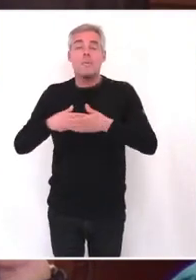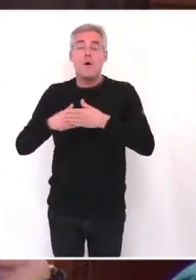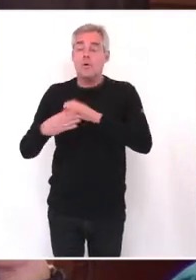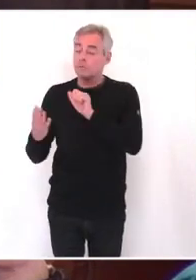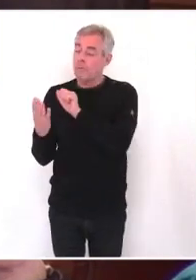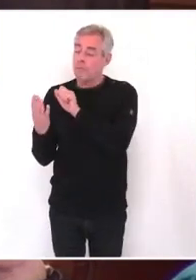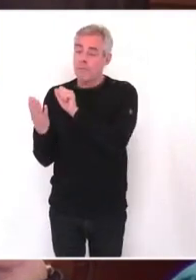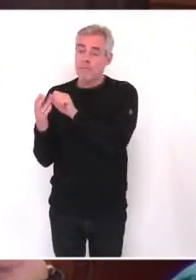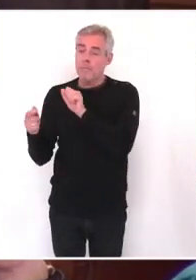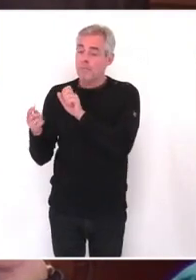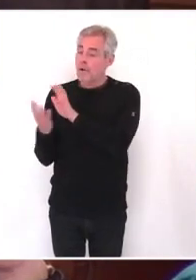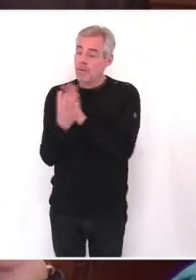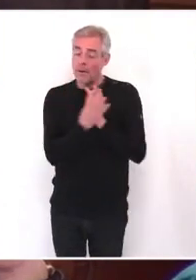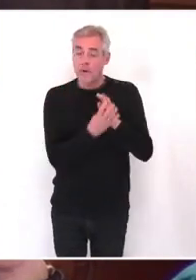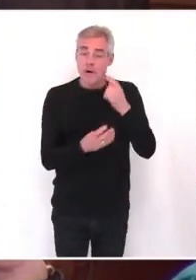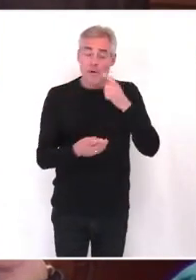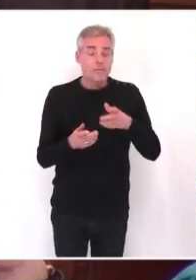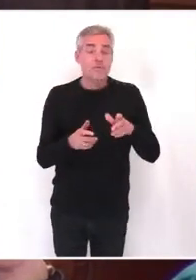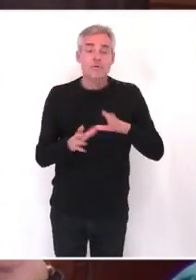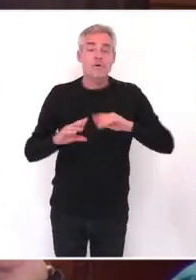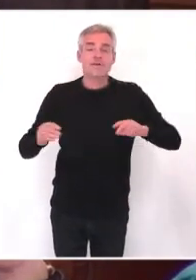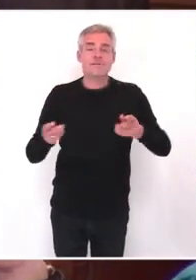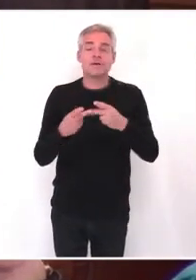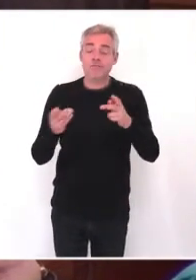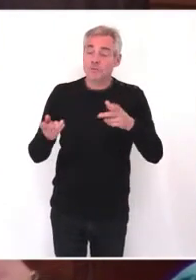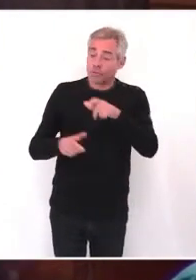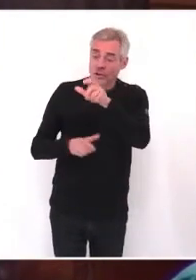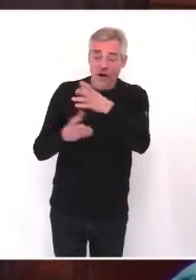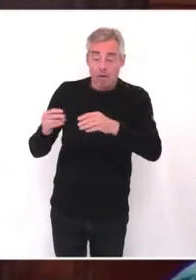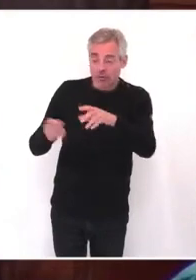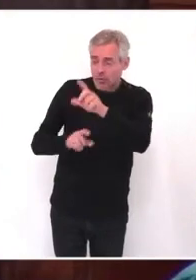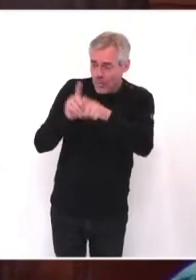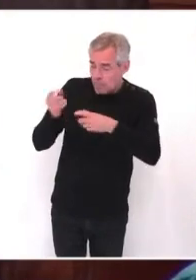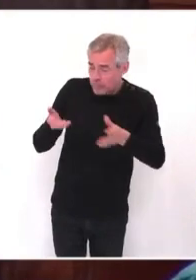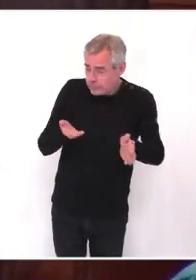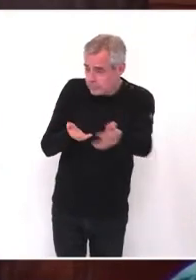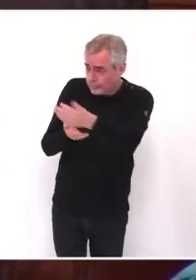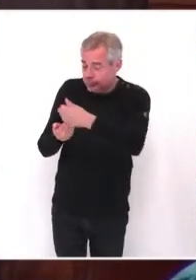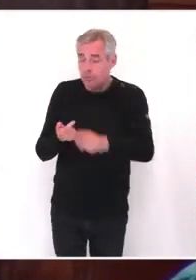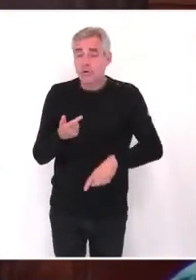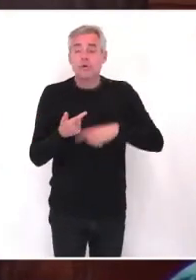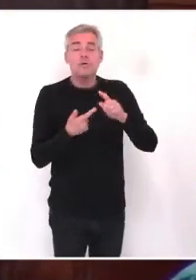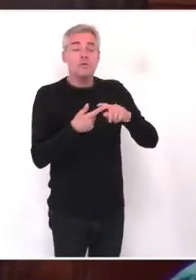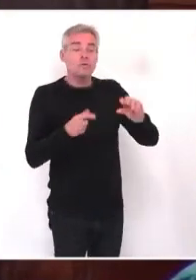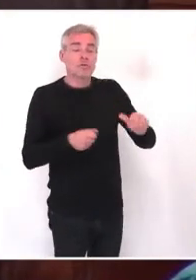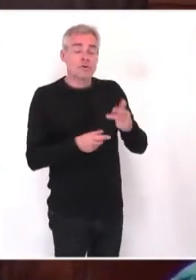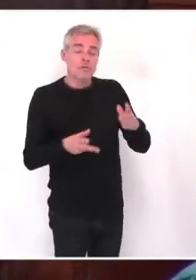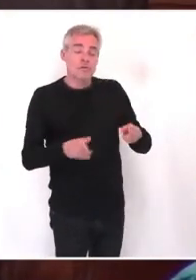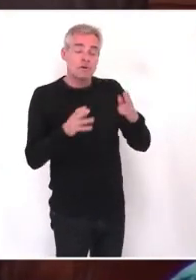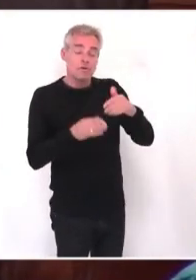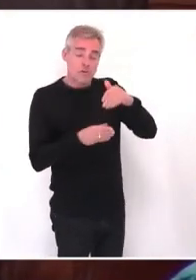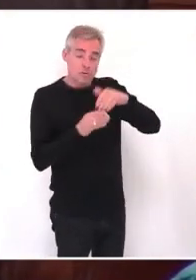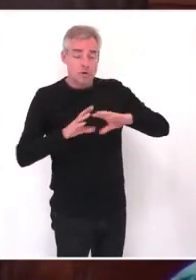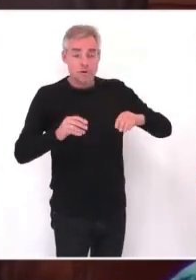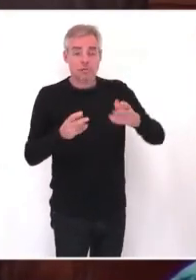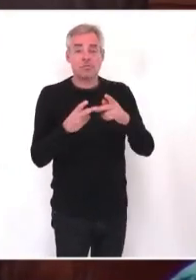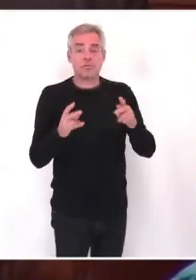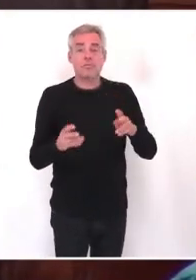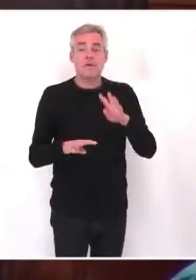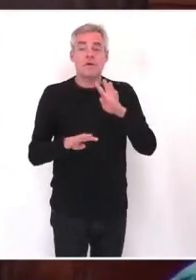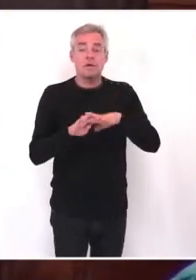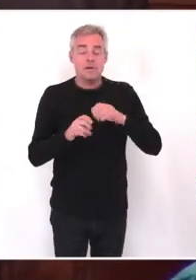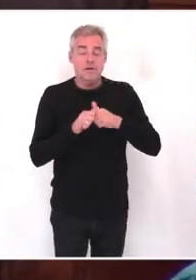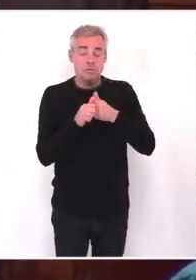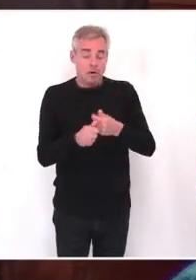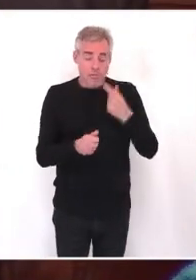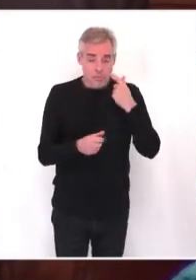dans l'espace public pour collecter la parole des habitants, suivie d'une deuxième session de présence dans l'espace public par quartier